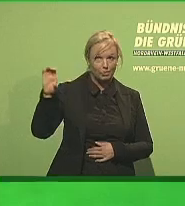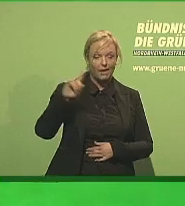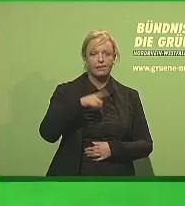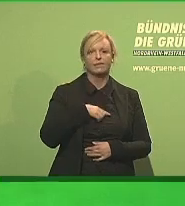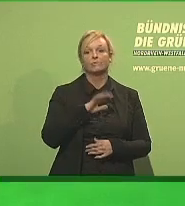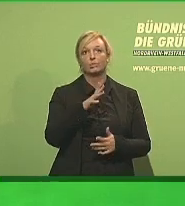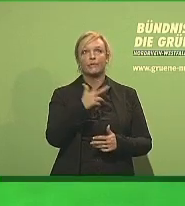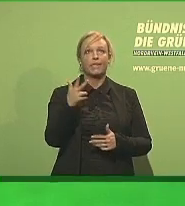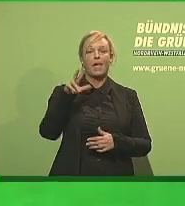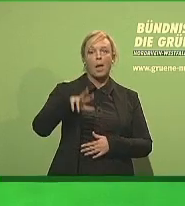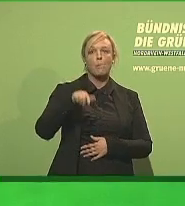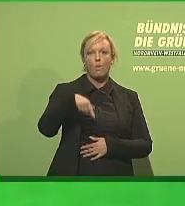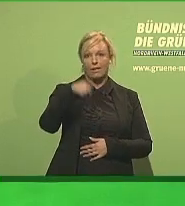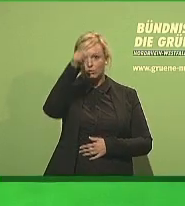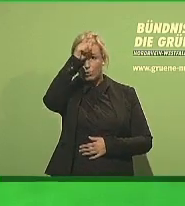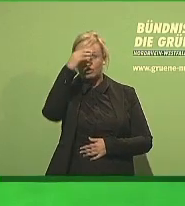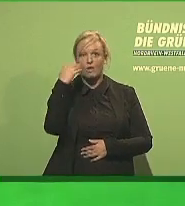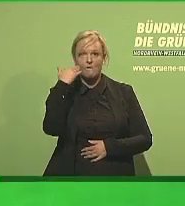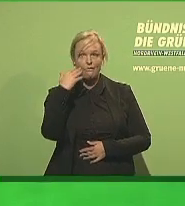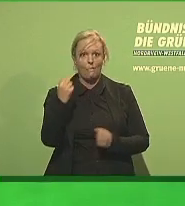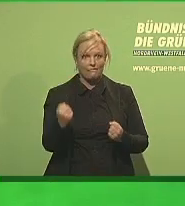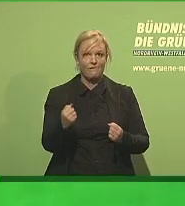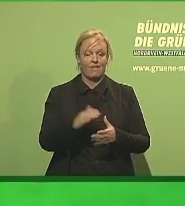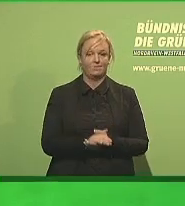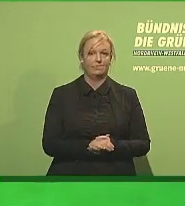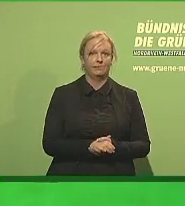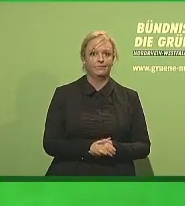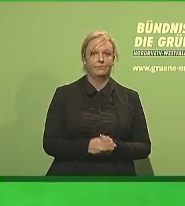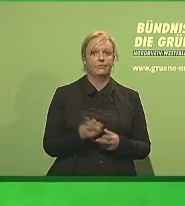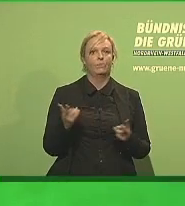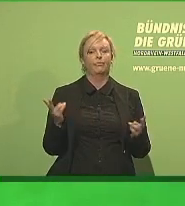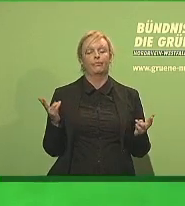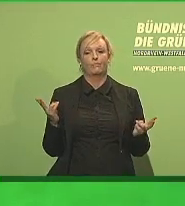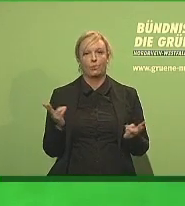mindestens 3 Monaten in der BRD wohnen oder sich gewöhnlich